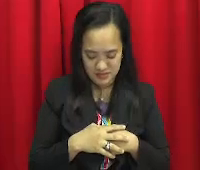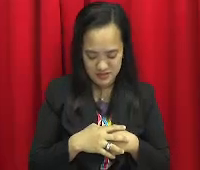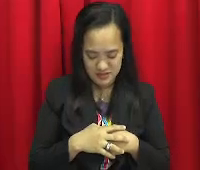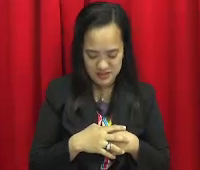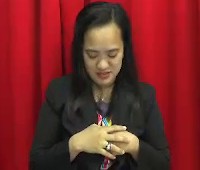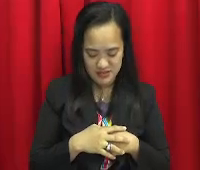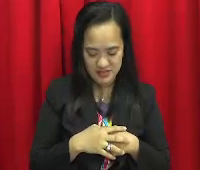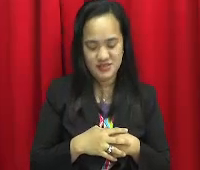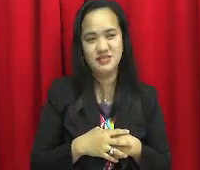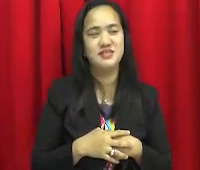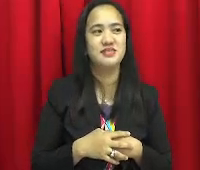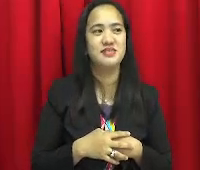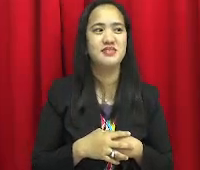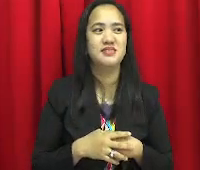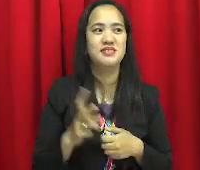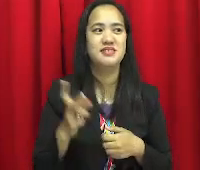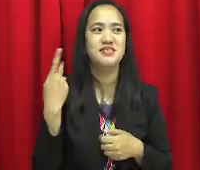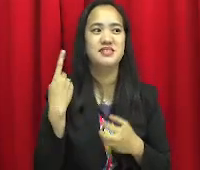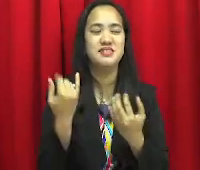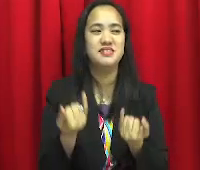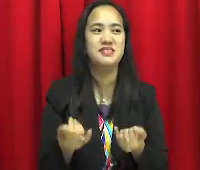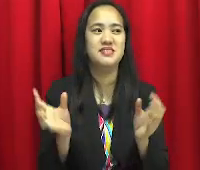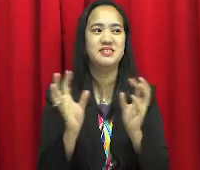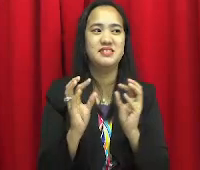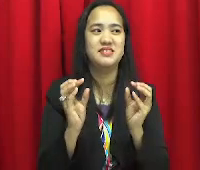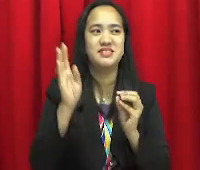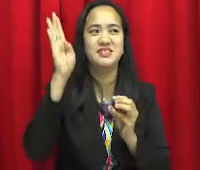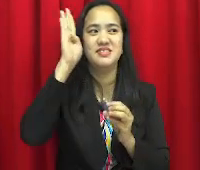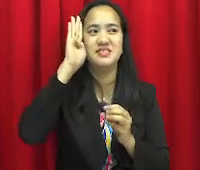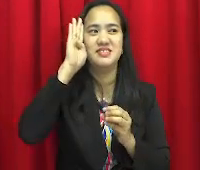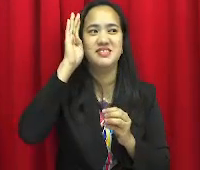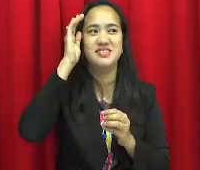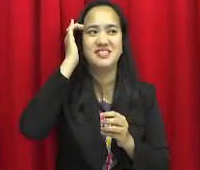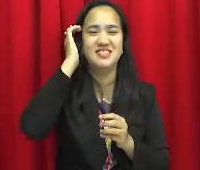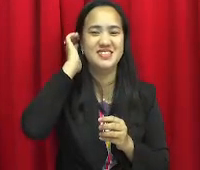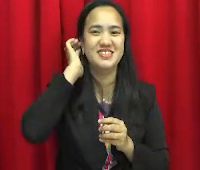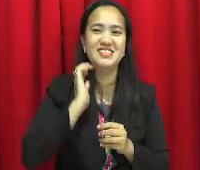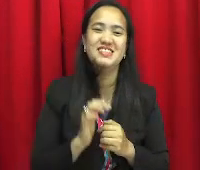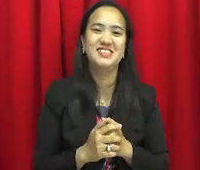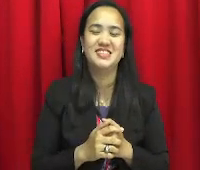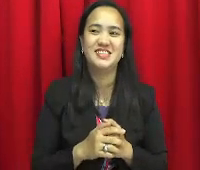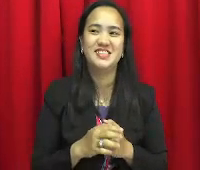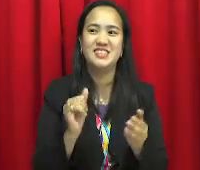si Dexter tumatawa. Sabi ni Dexter, "Di sir, damo na lang ako ngayon."